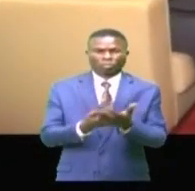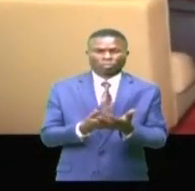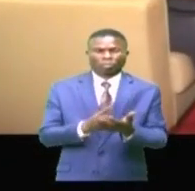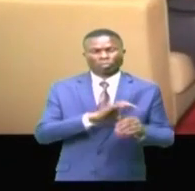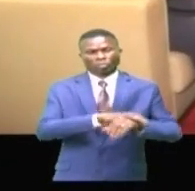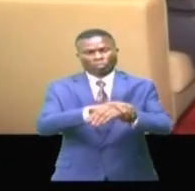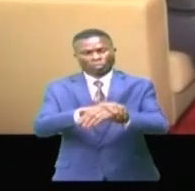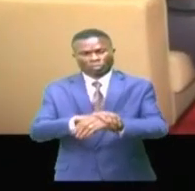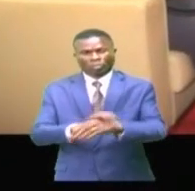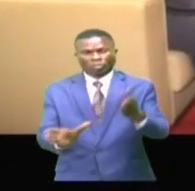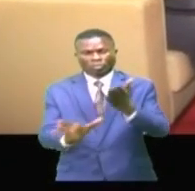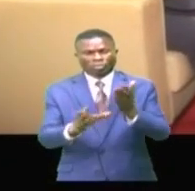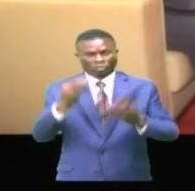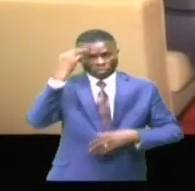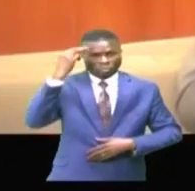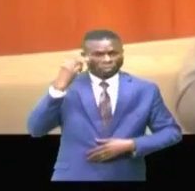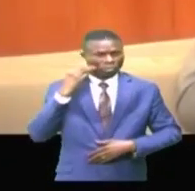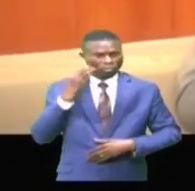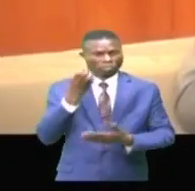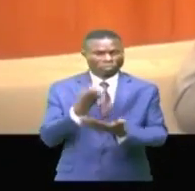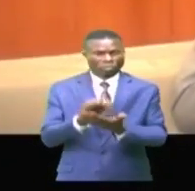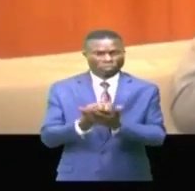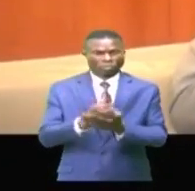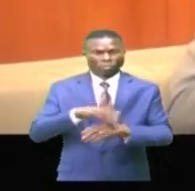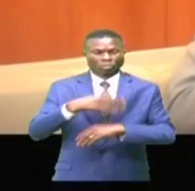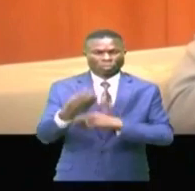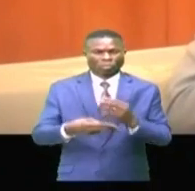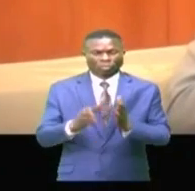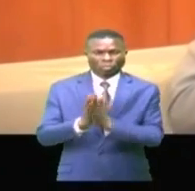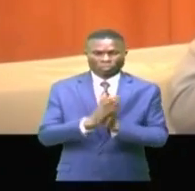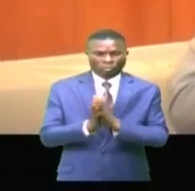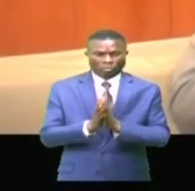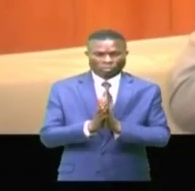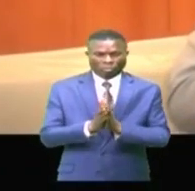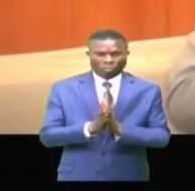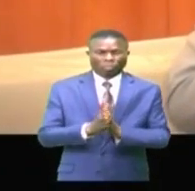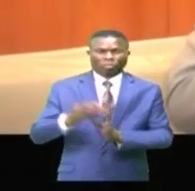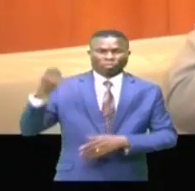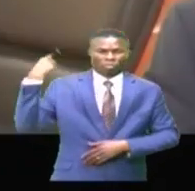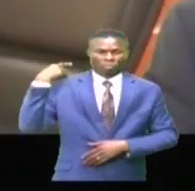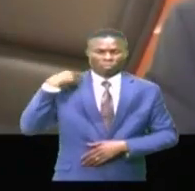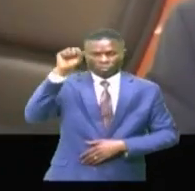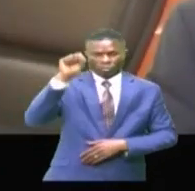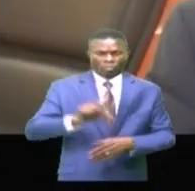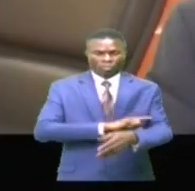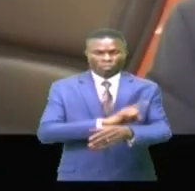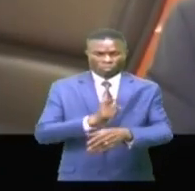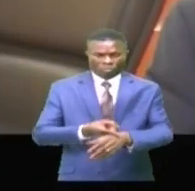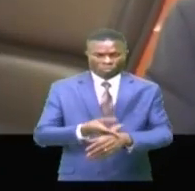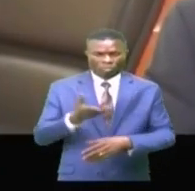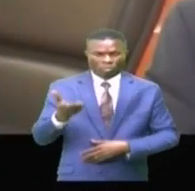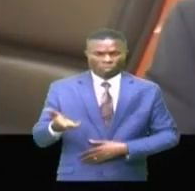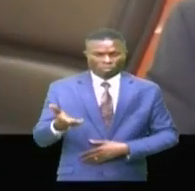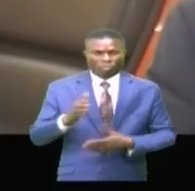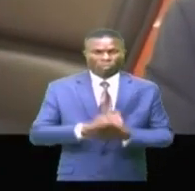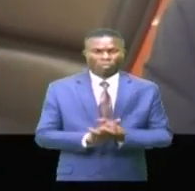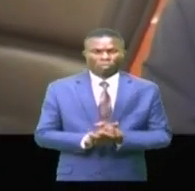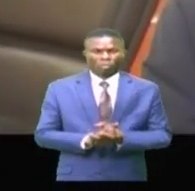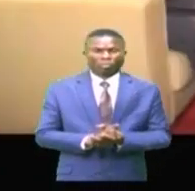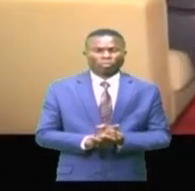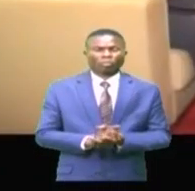auprès du vice premier ministre ministre de l'économie nationale par un grand notable du Sud qui vous Norbert bassenges